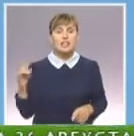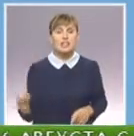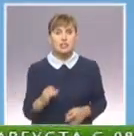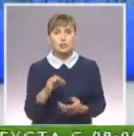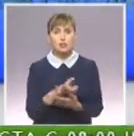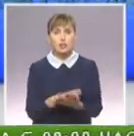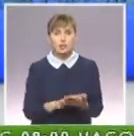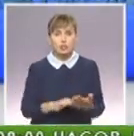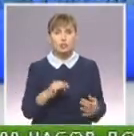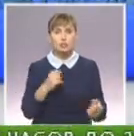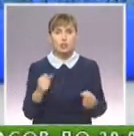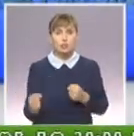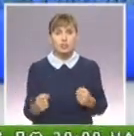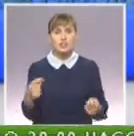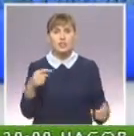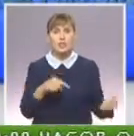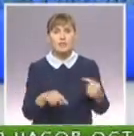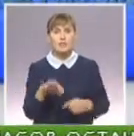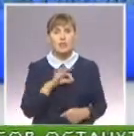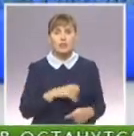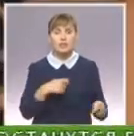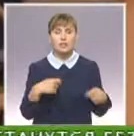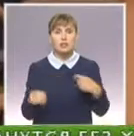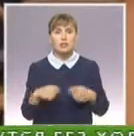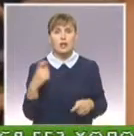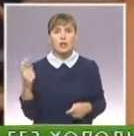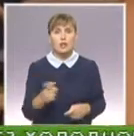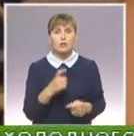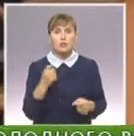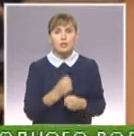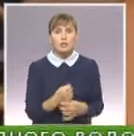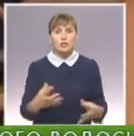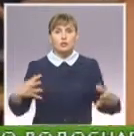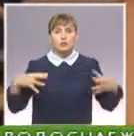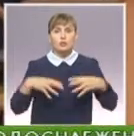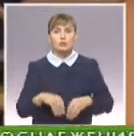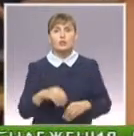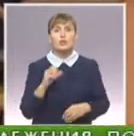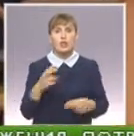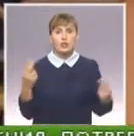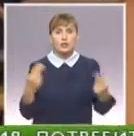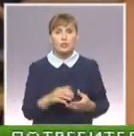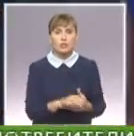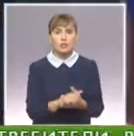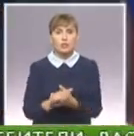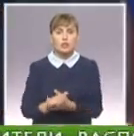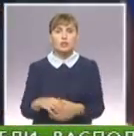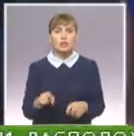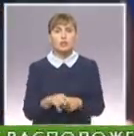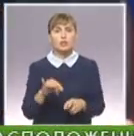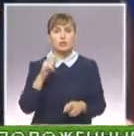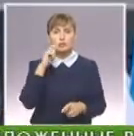в продолжении и укреплении взаимовыгодного торгово-экономического сотрудничества как в рамках таможенного союза, так и